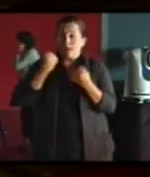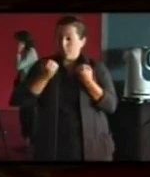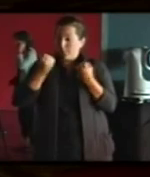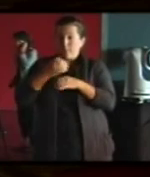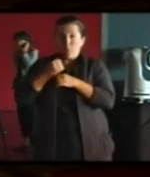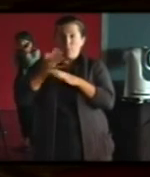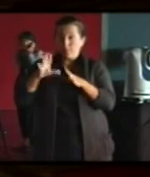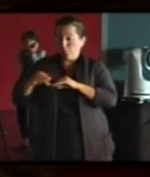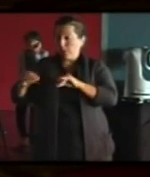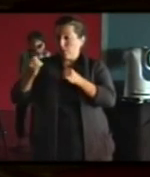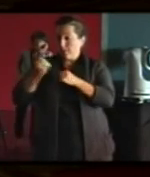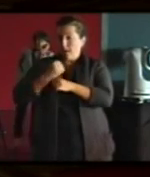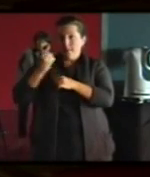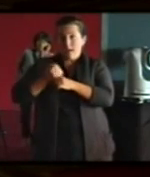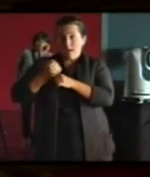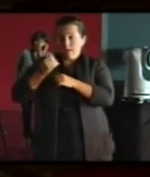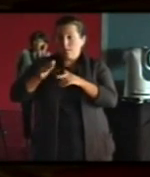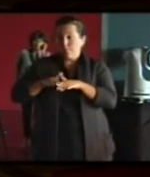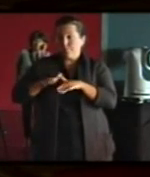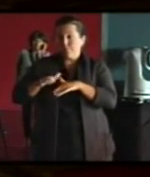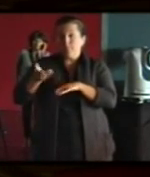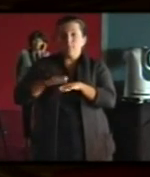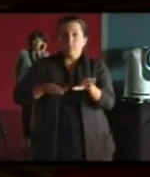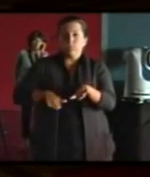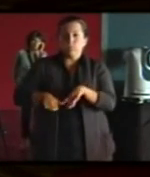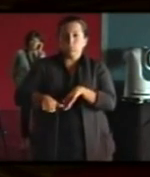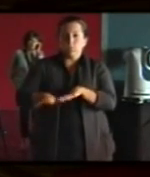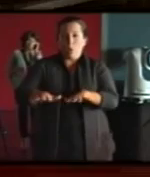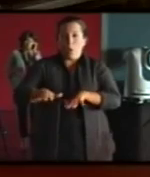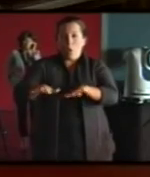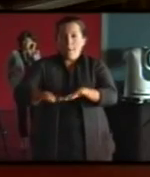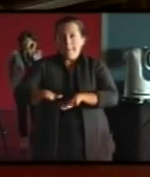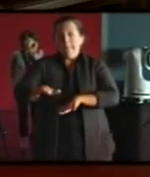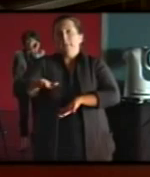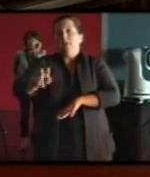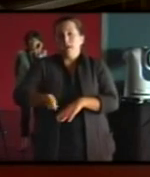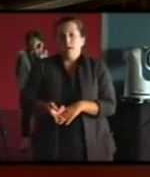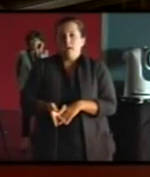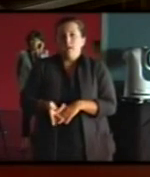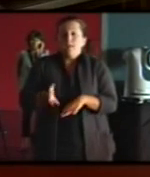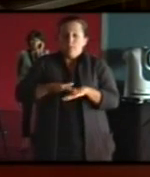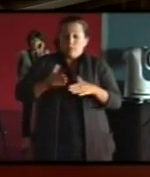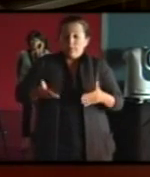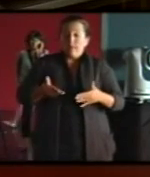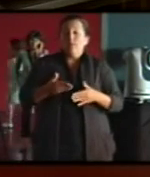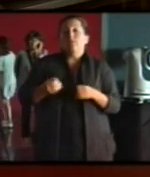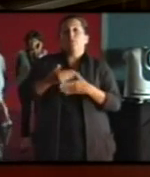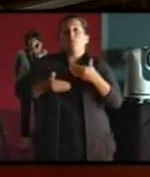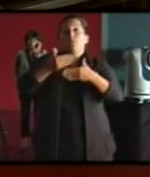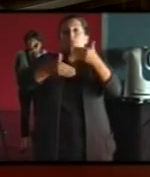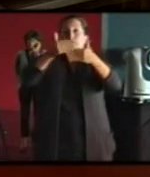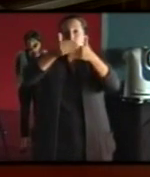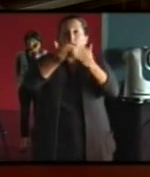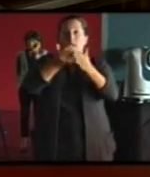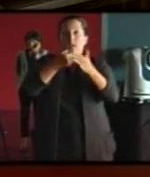active existe, mais elle est relativement faible. Et ce qu'on construit aujourd'hui est deux fois